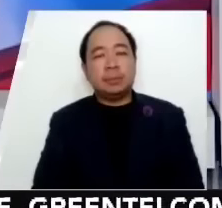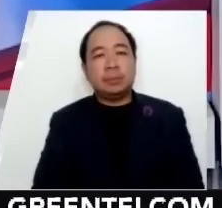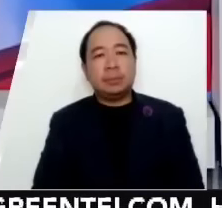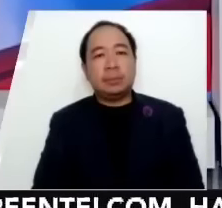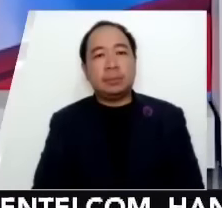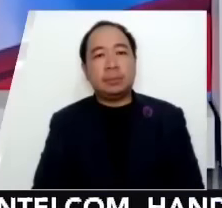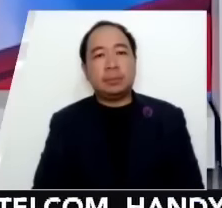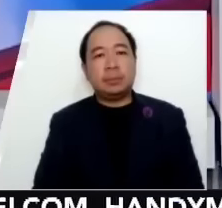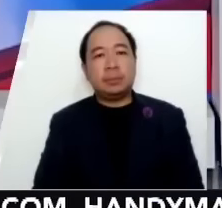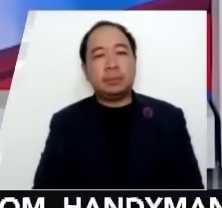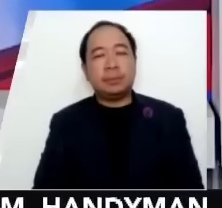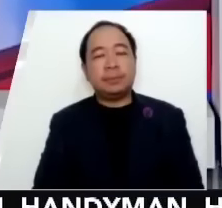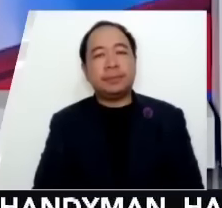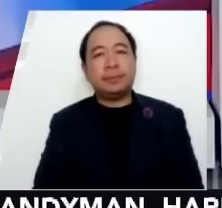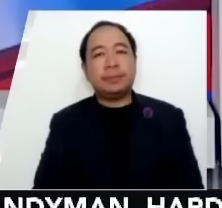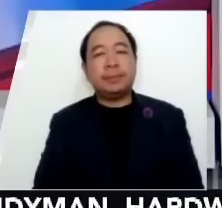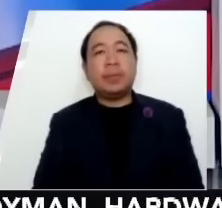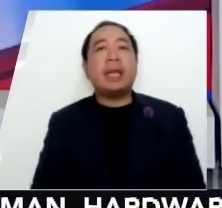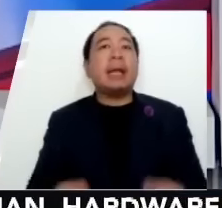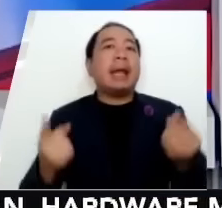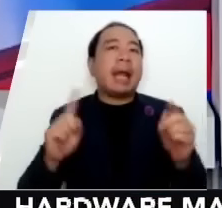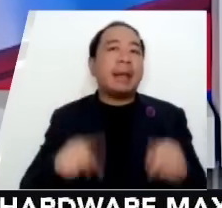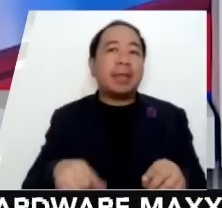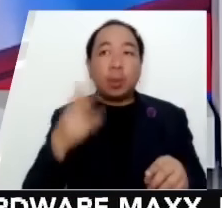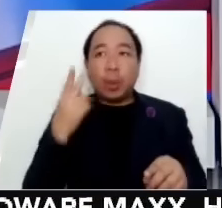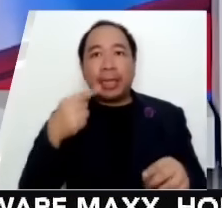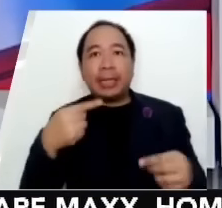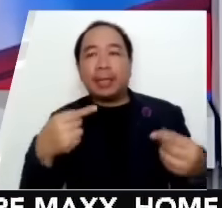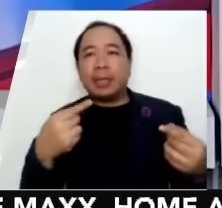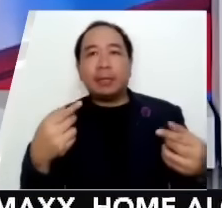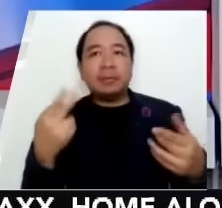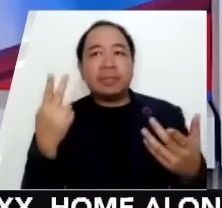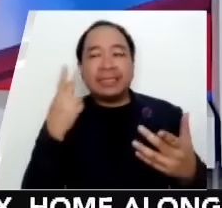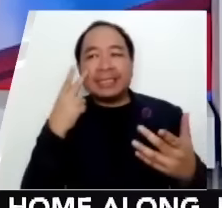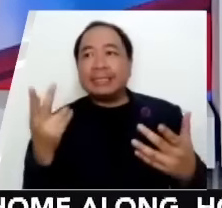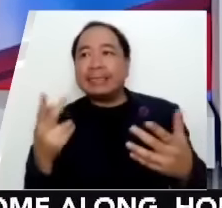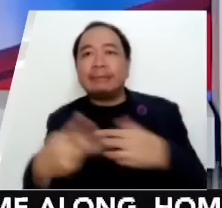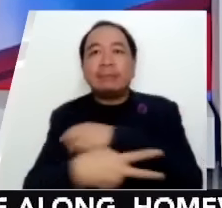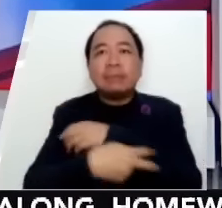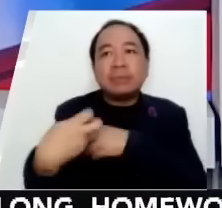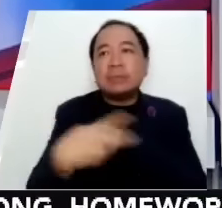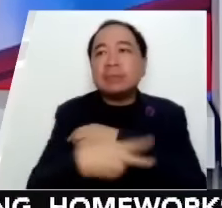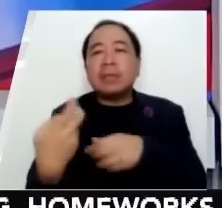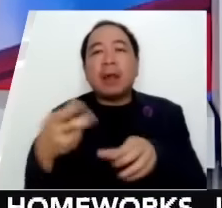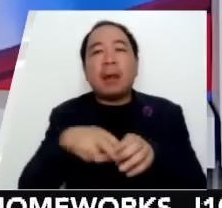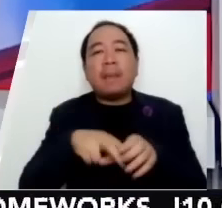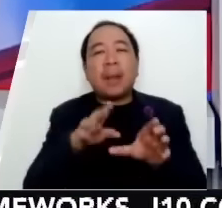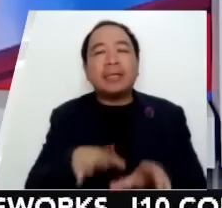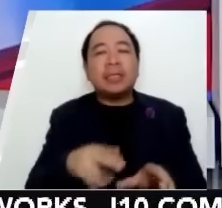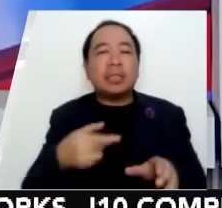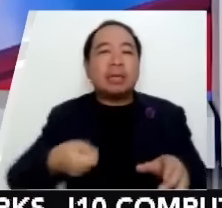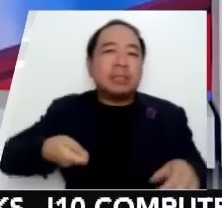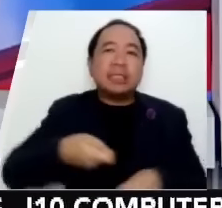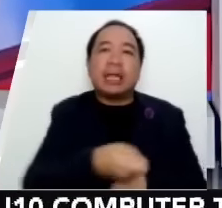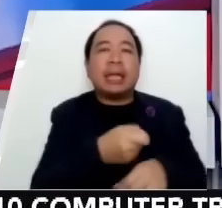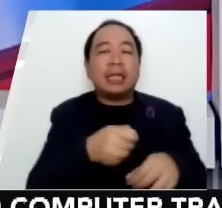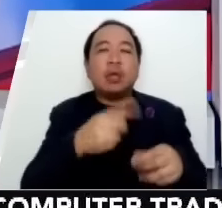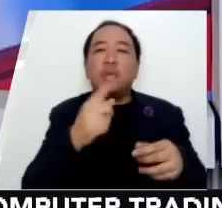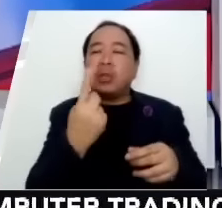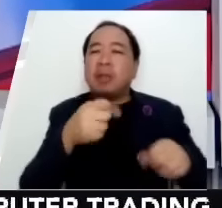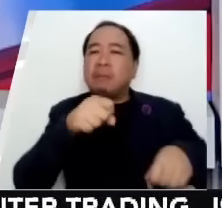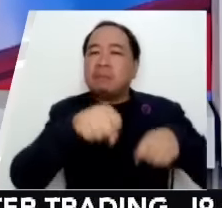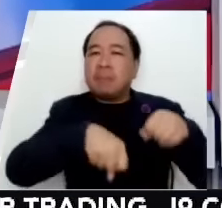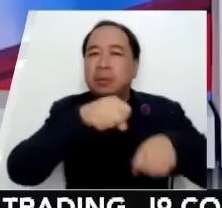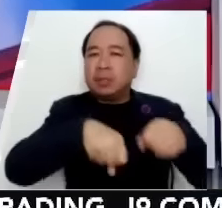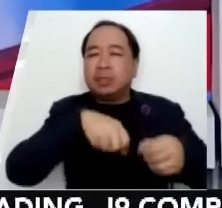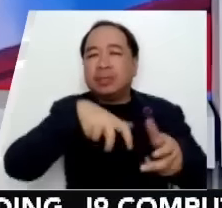Nauwi sa pananaksak ang agawan sa pasahero ng dalawang pedicab drivers sa Maynila. Nahuli kamyan at nagbabalik si